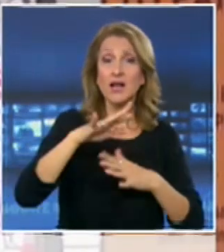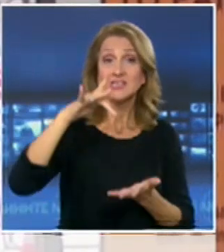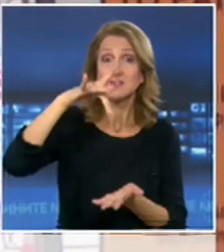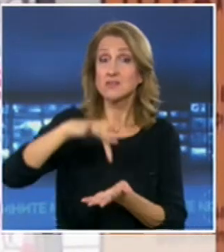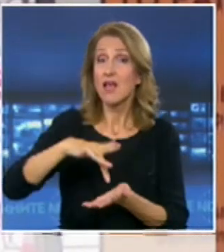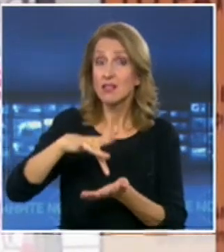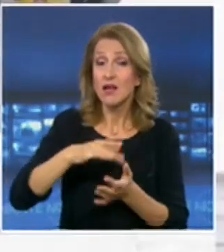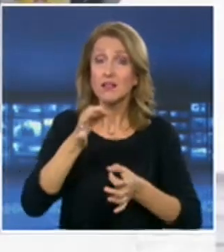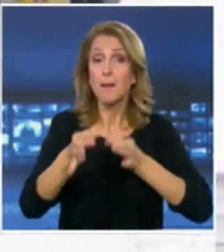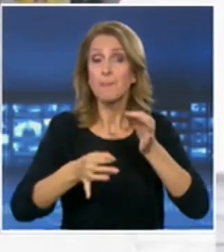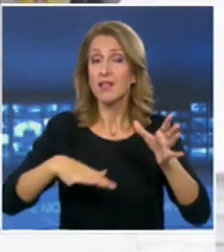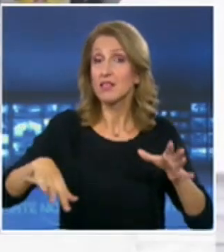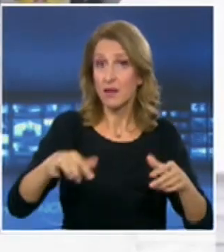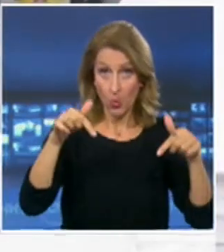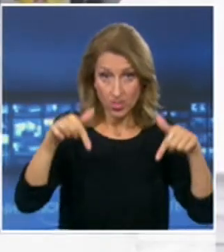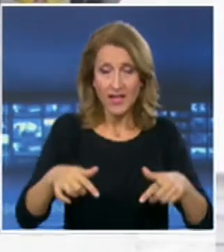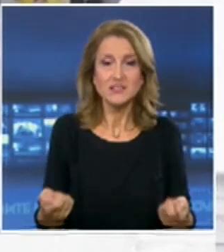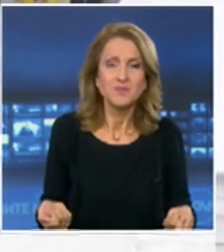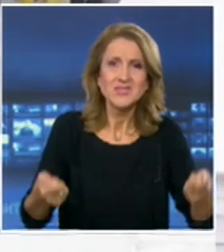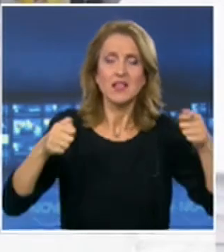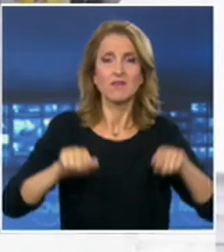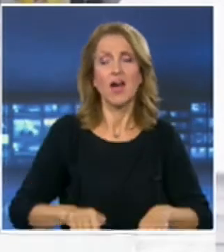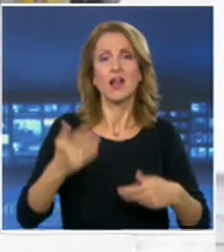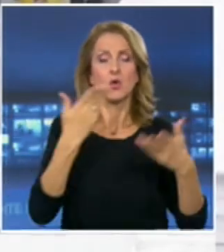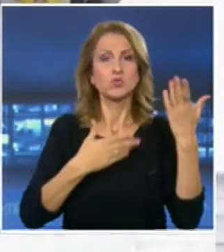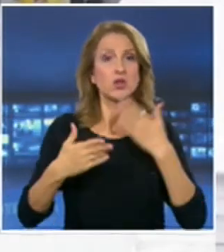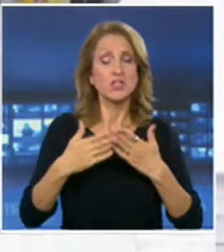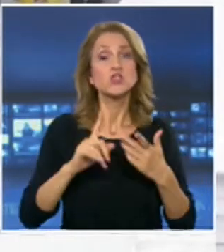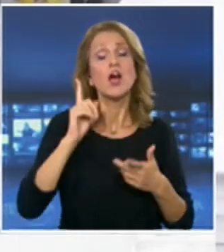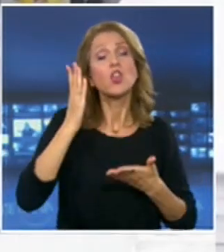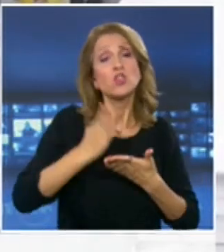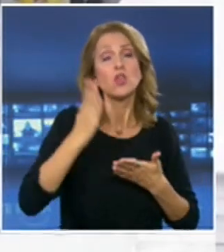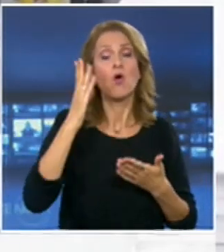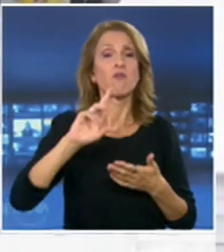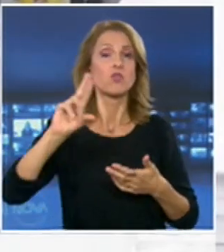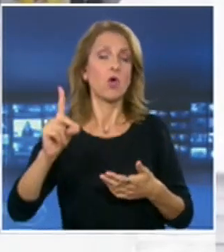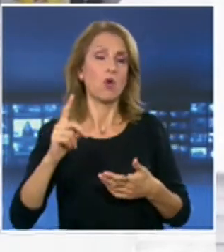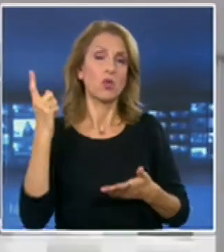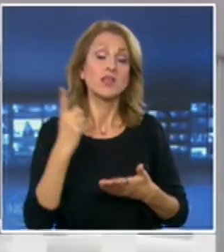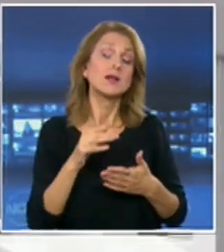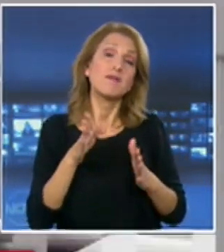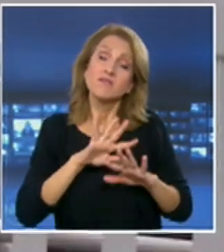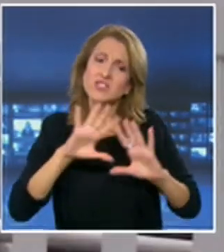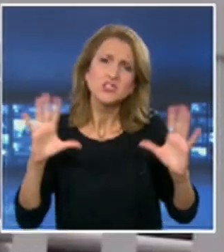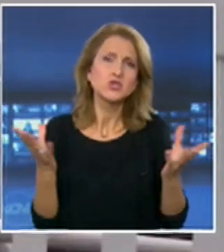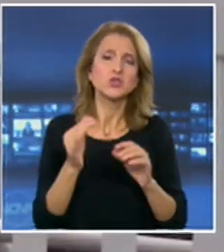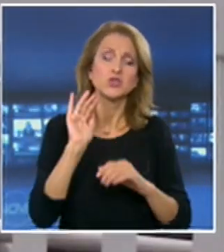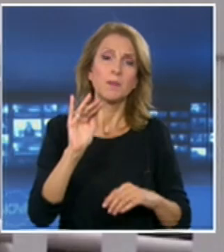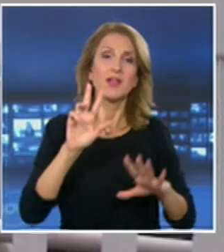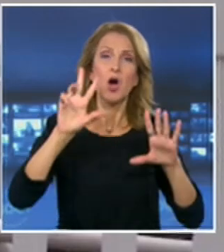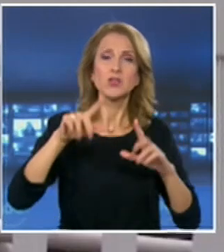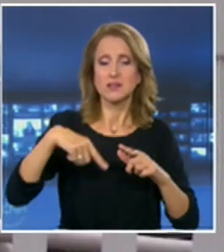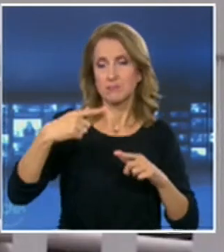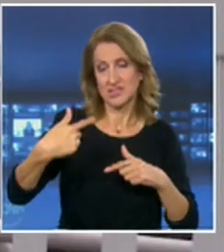пандемията през пролета, от днес затваря училищата до второ нареждане и минава на онлайн обучение само 8 седмици